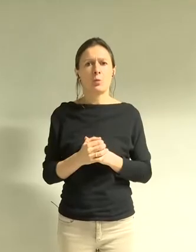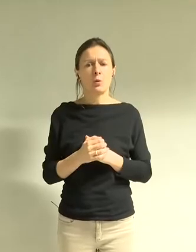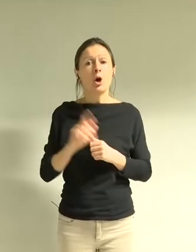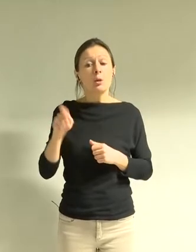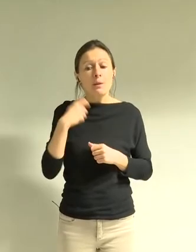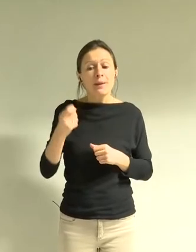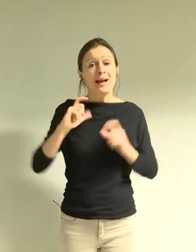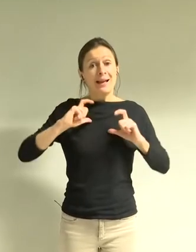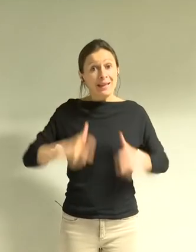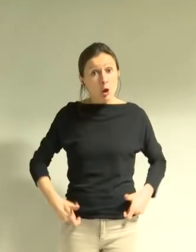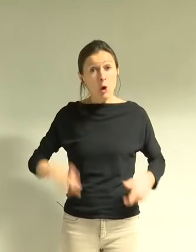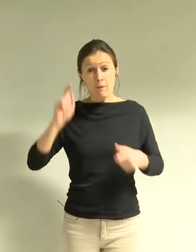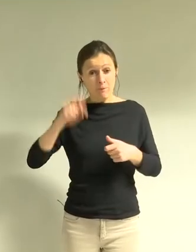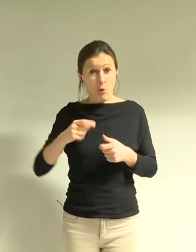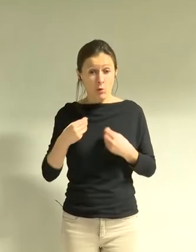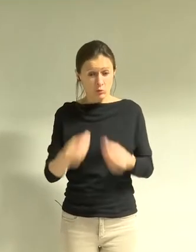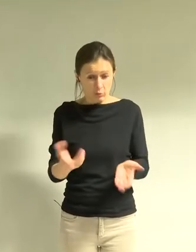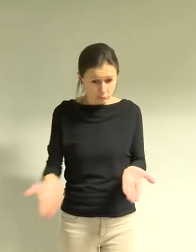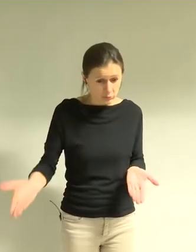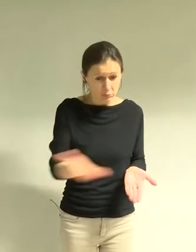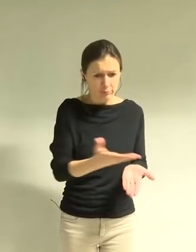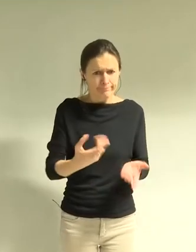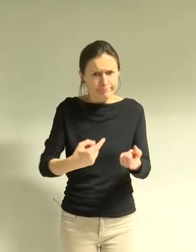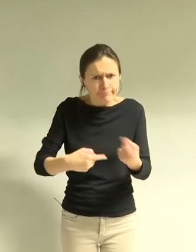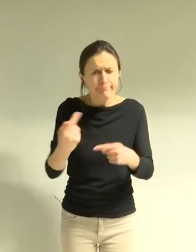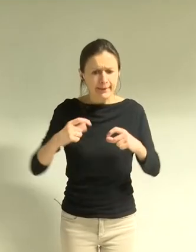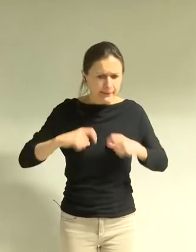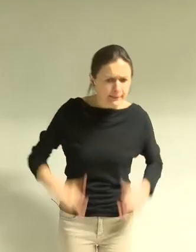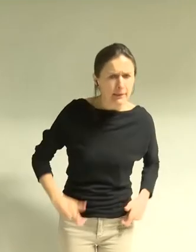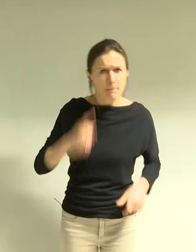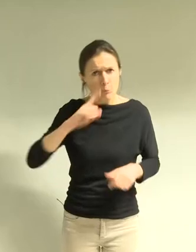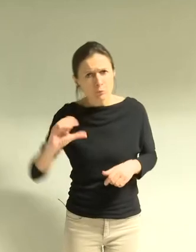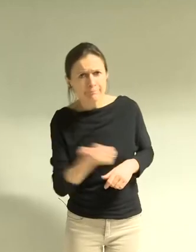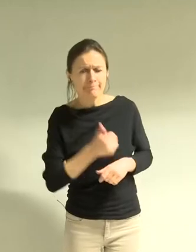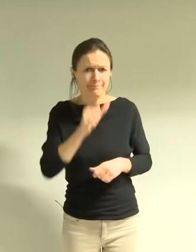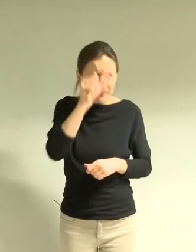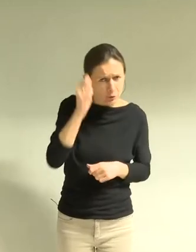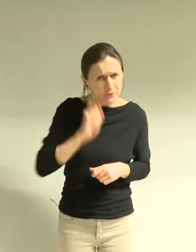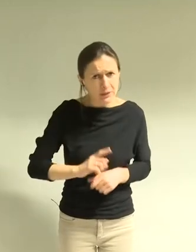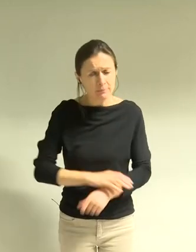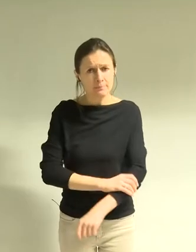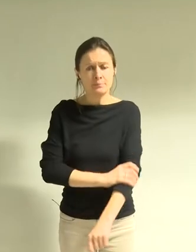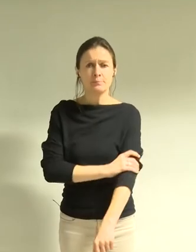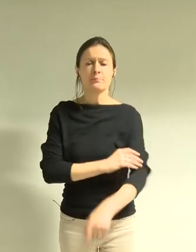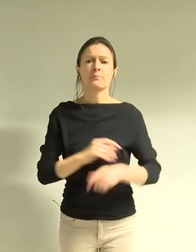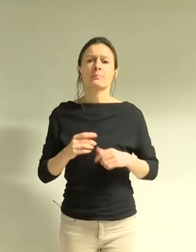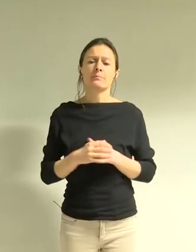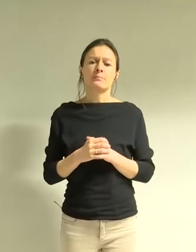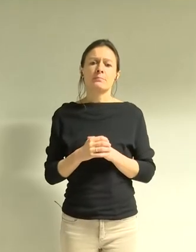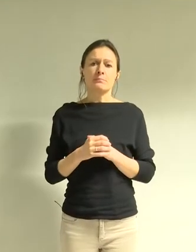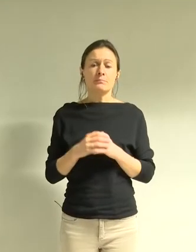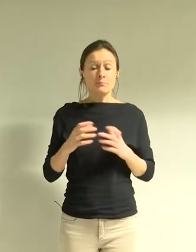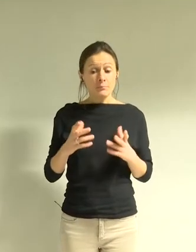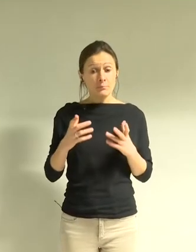éducatif pour toutes et tous et la réussite scolaires pour chacun et chacune partie prenante d'un projet éducatif de